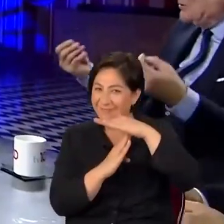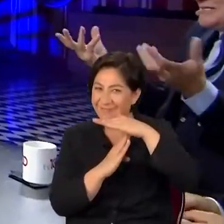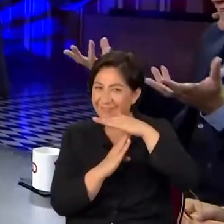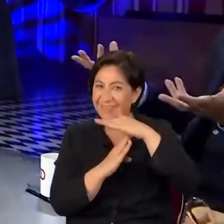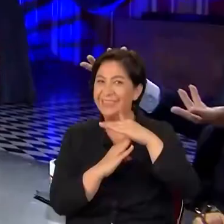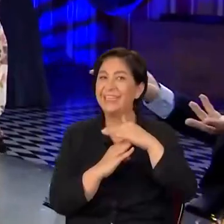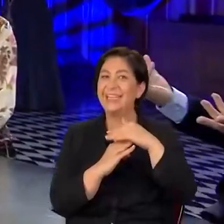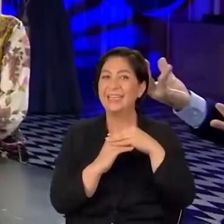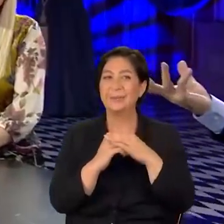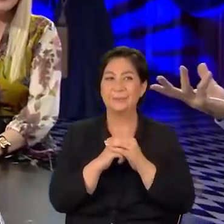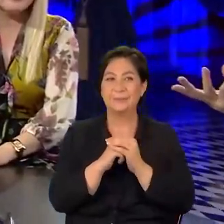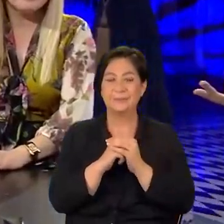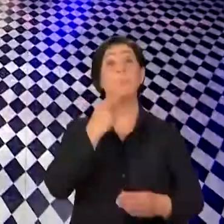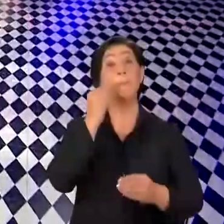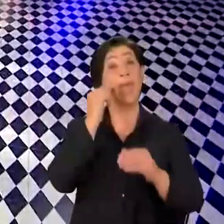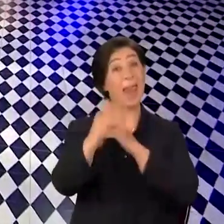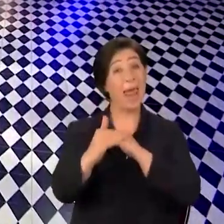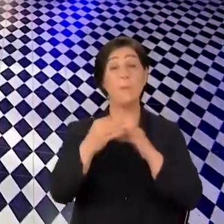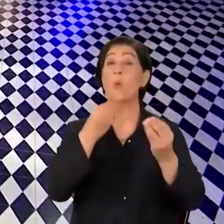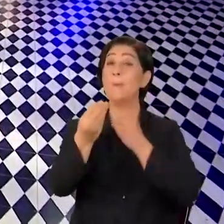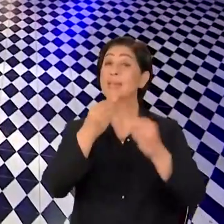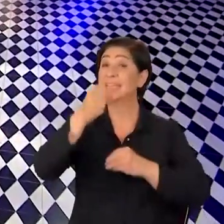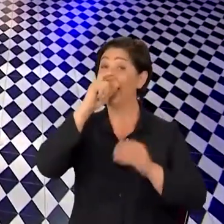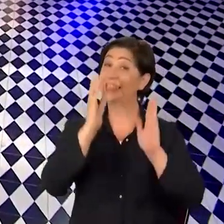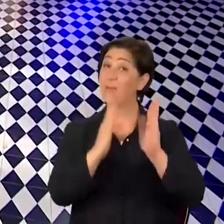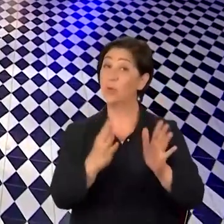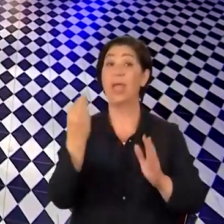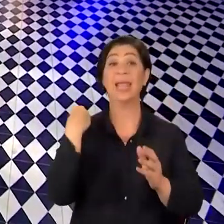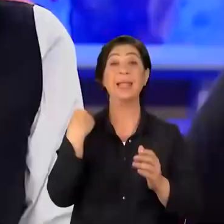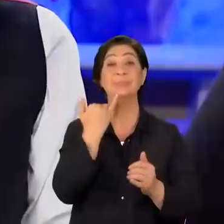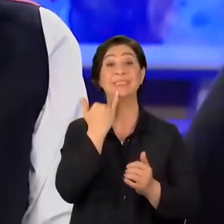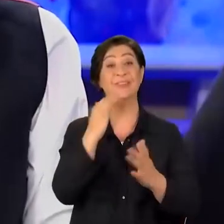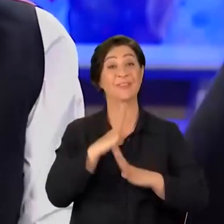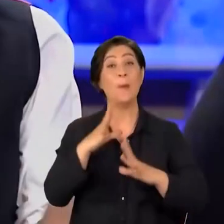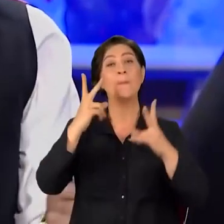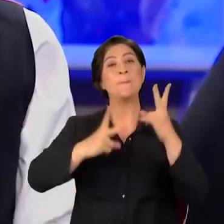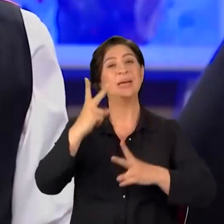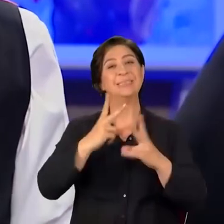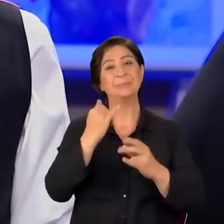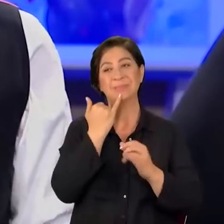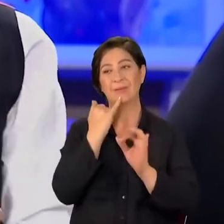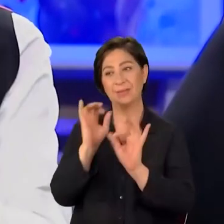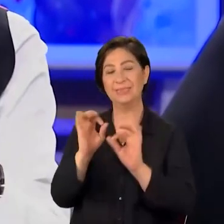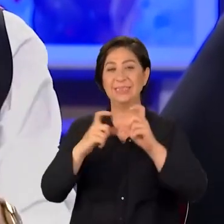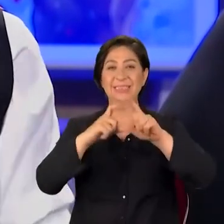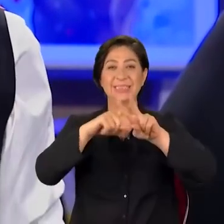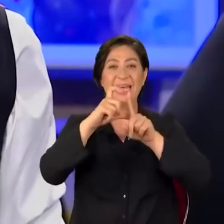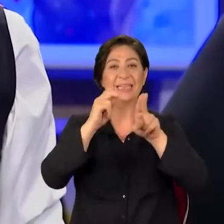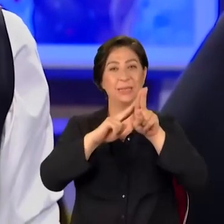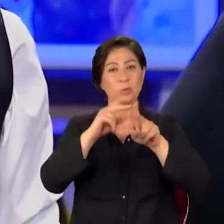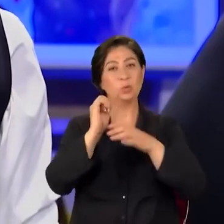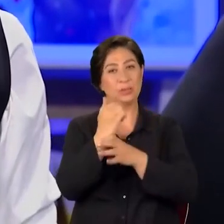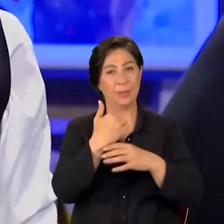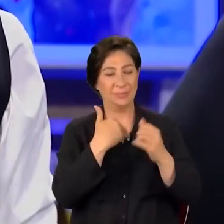Yani hangisi sosyal asıl? Hanımlar beyler, Muhabbet Kralı devam ediyor. Yeni konuklarımız var. Bazı konuklarımız tutuyoruz. Sadık